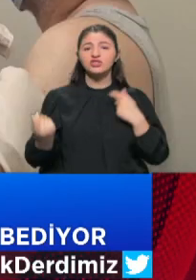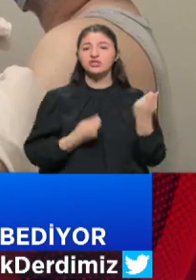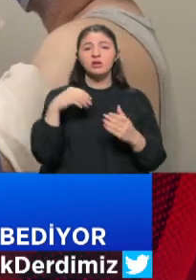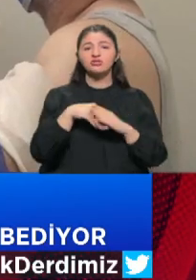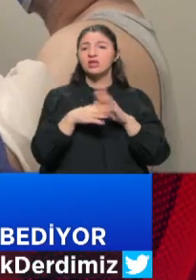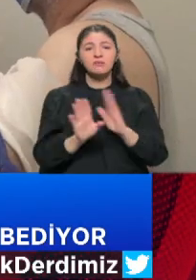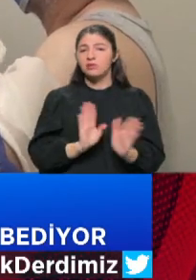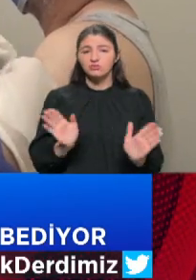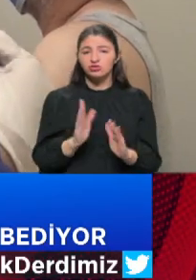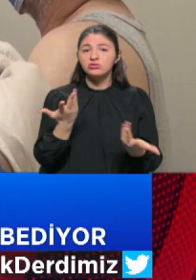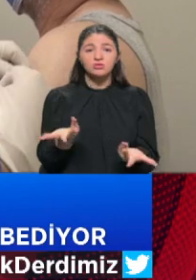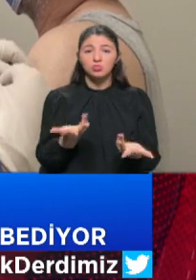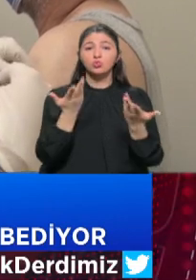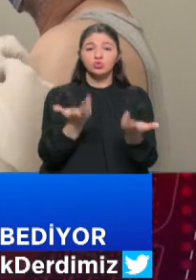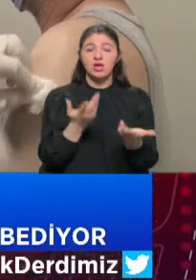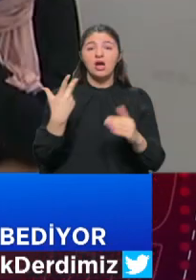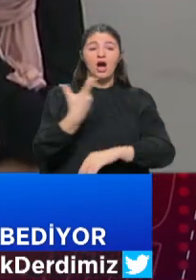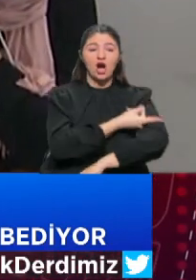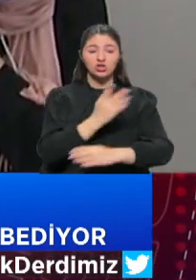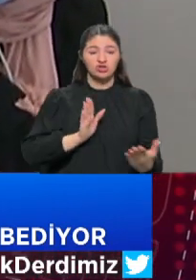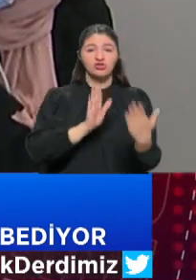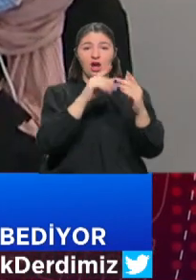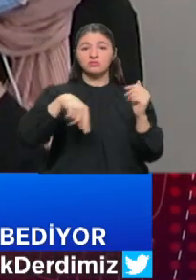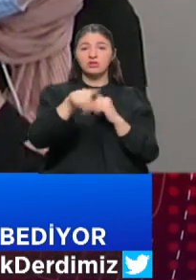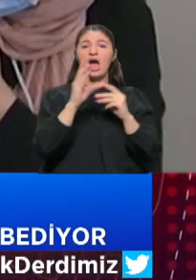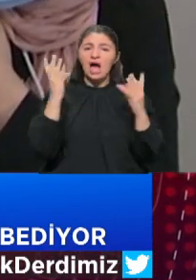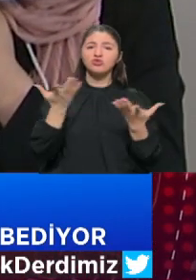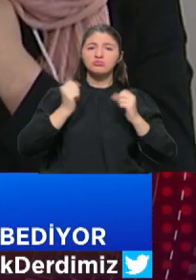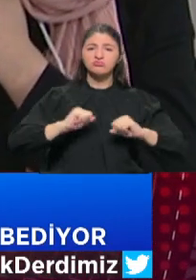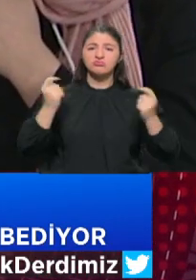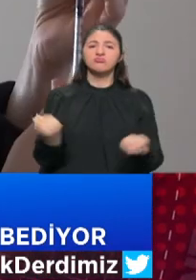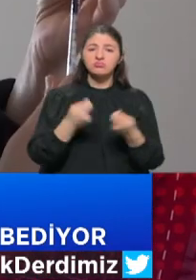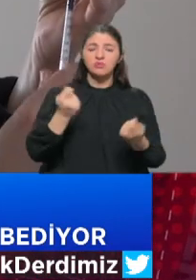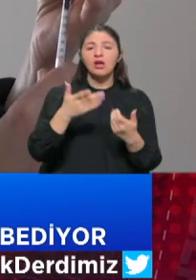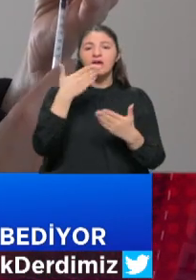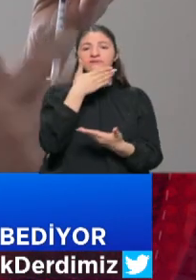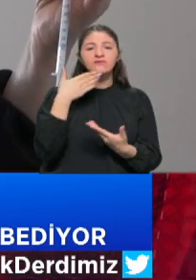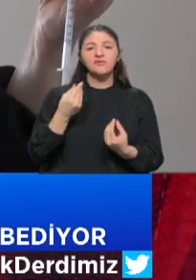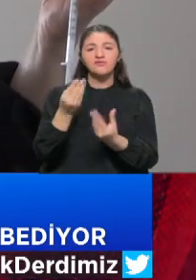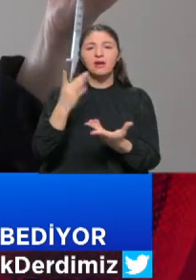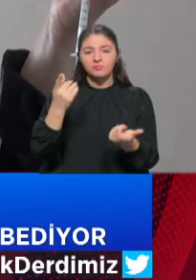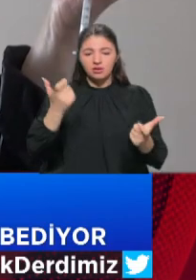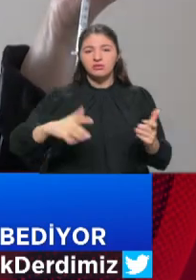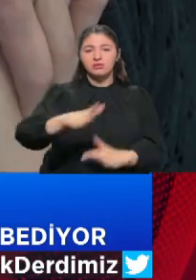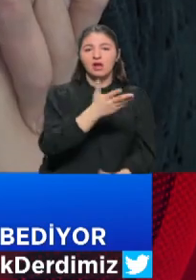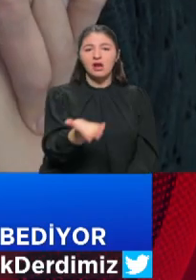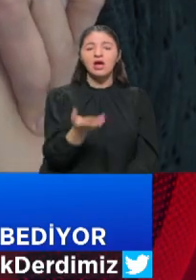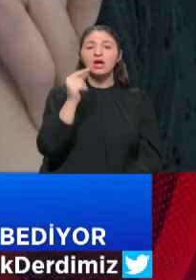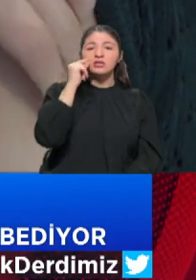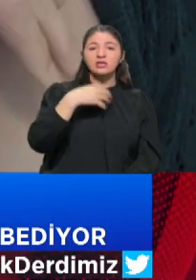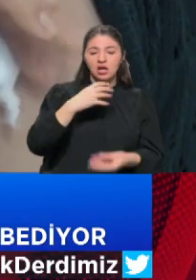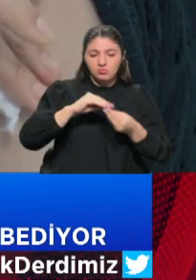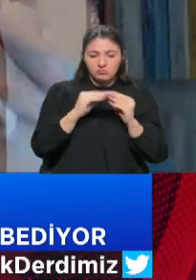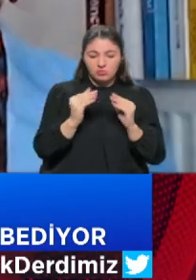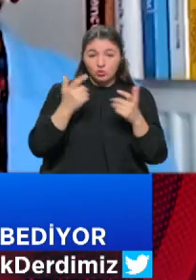çaba içerisine girmiş değil mi Üstelik aşı karşılarında her türlü çabayı göstermesine olanak sağlayan bir ortam kişinin